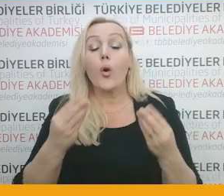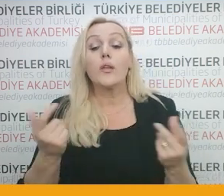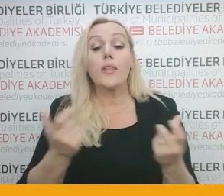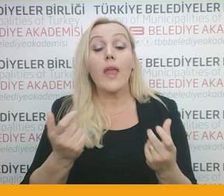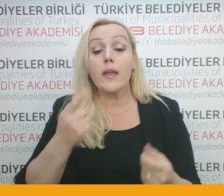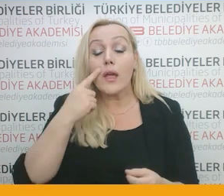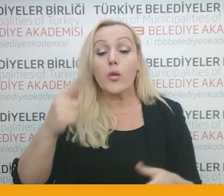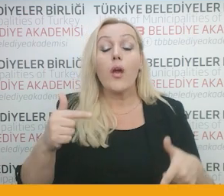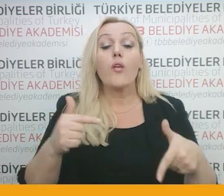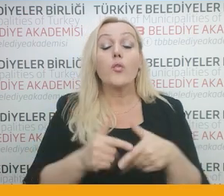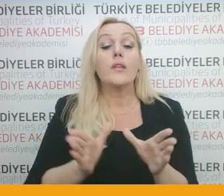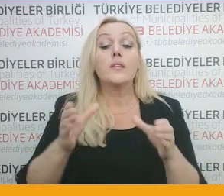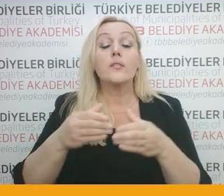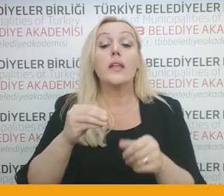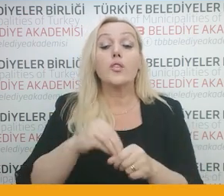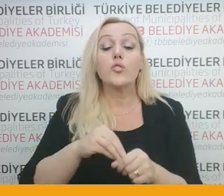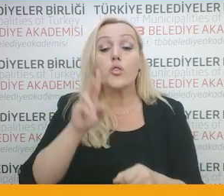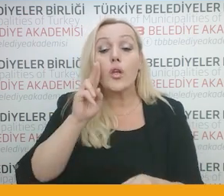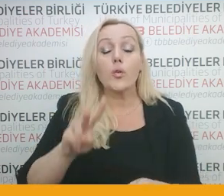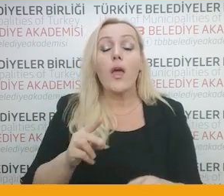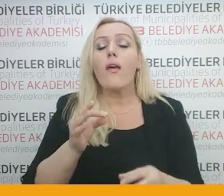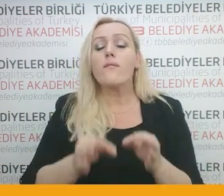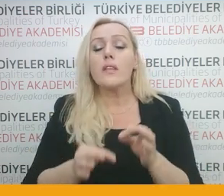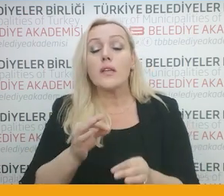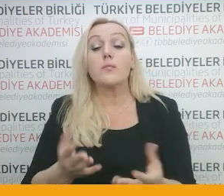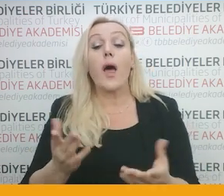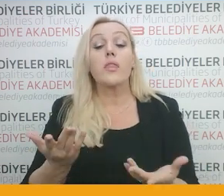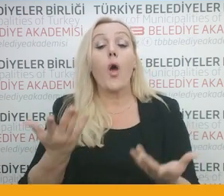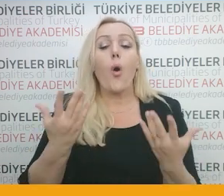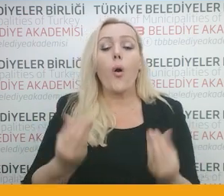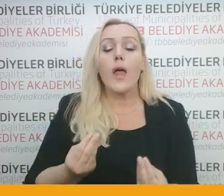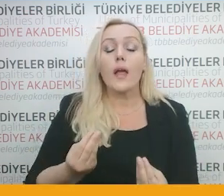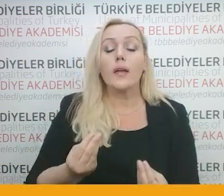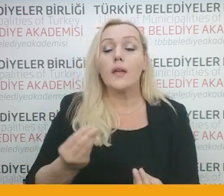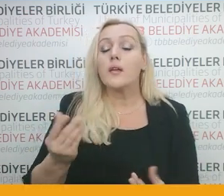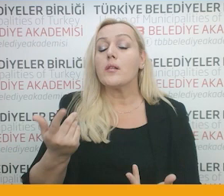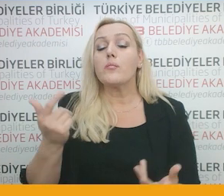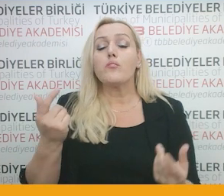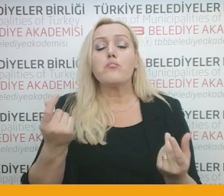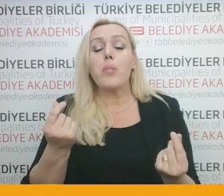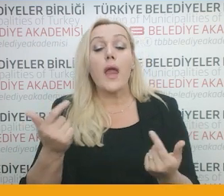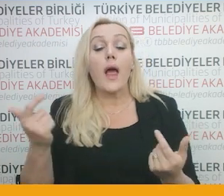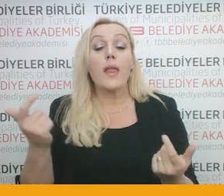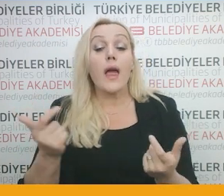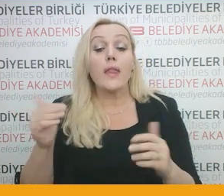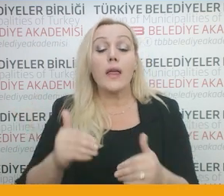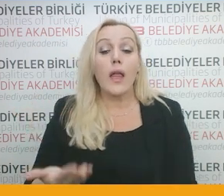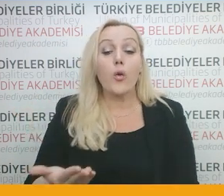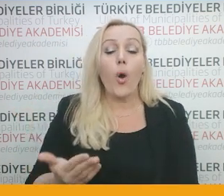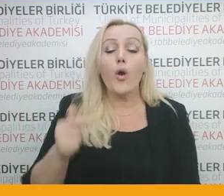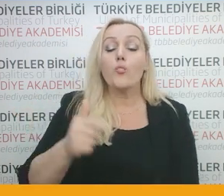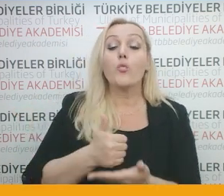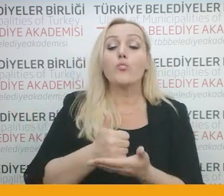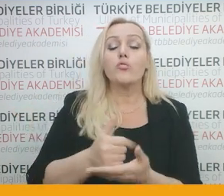görüyoruz? Fonksiyonel sınıflandırmada görüyoruz. Finansman tipi sınıflandırmada hangi kaynağı kullanıyor bu bütçeyi yaparken?